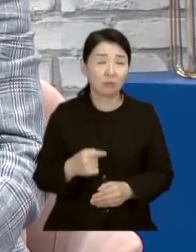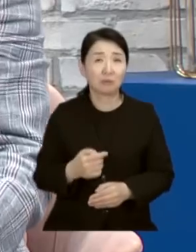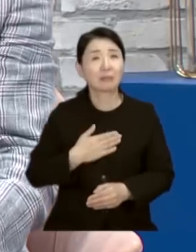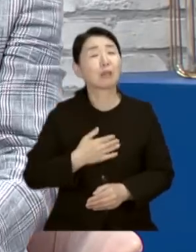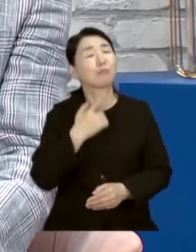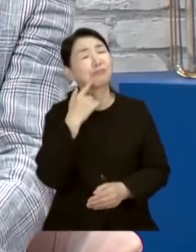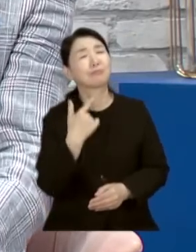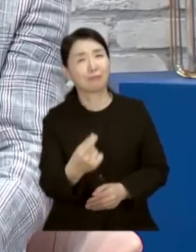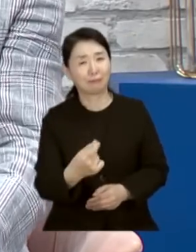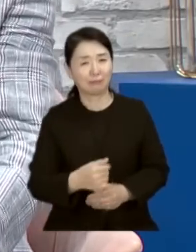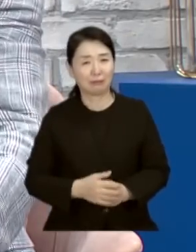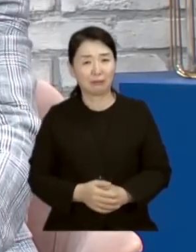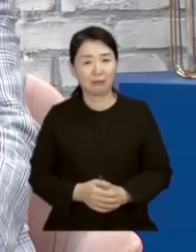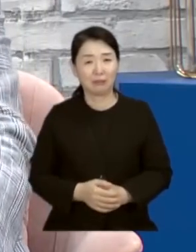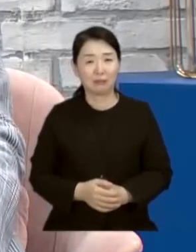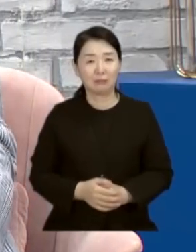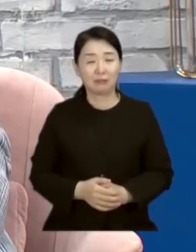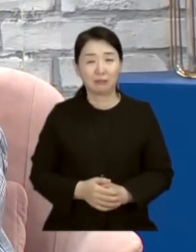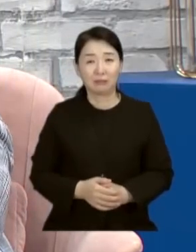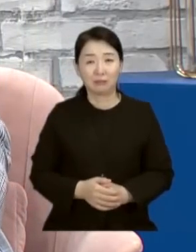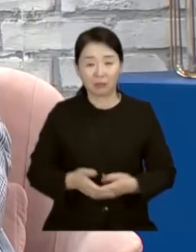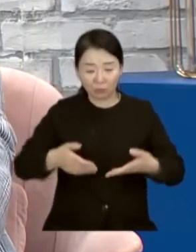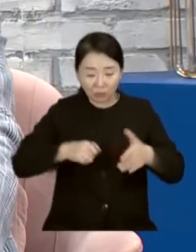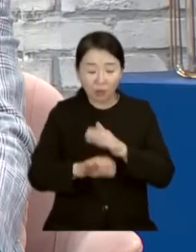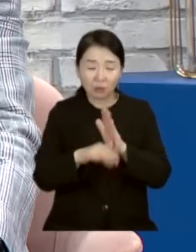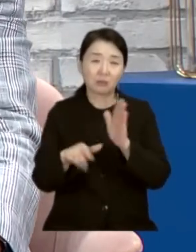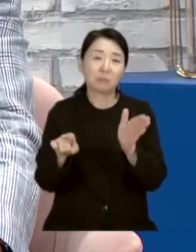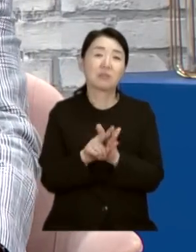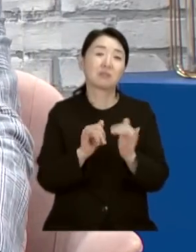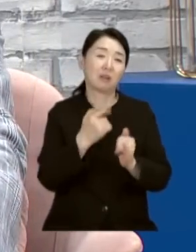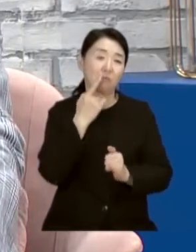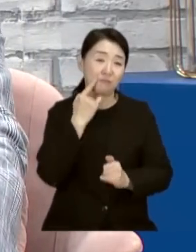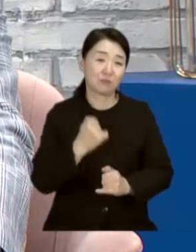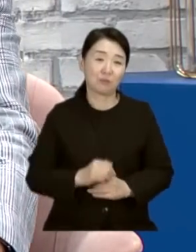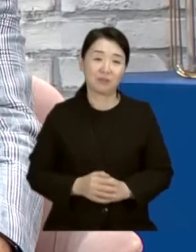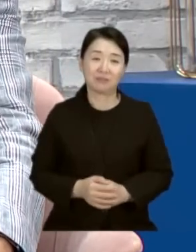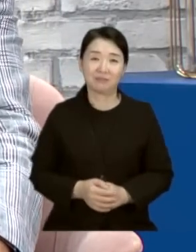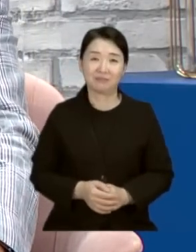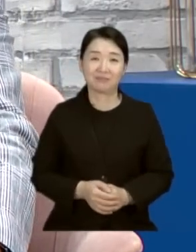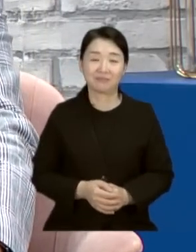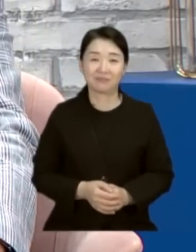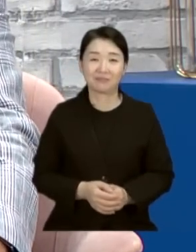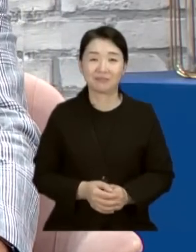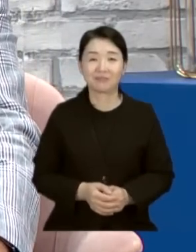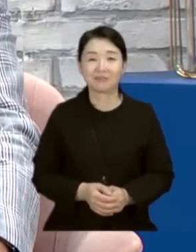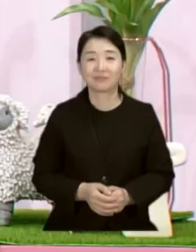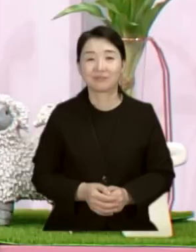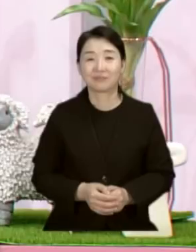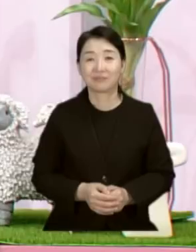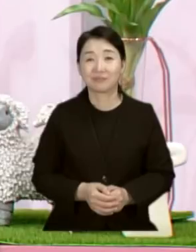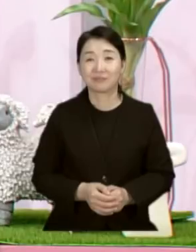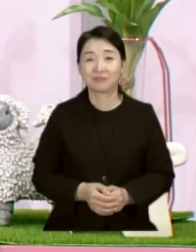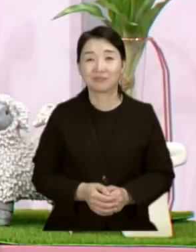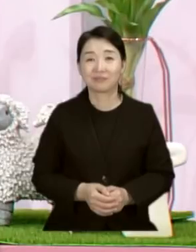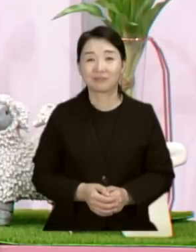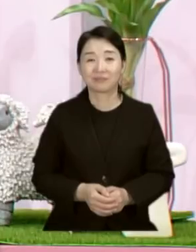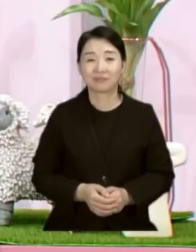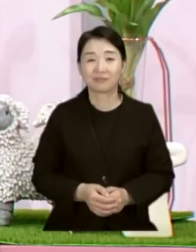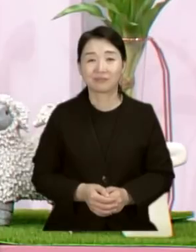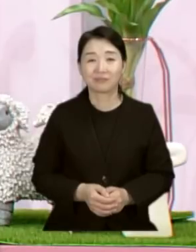부러운 사람들이에요. 저도 모태신앙인 분들이 부러워요. 네, 예, 다 믿음의 네. 첫 세대들이라. 네. 근데 그냥